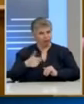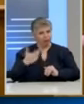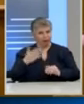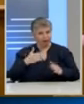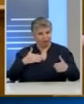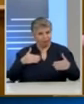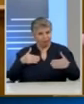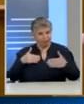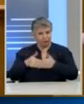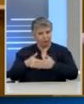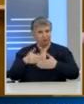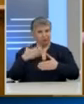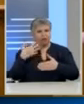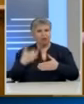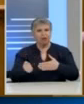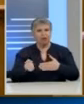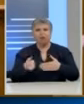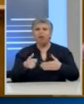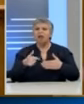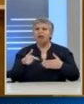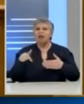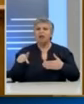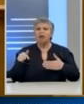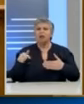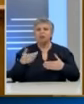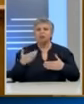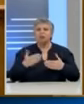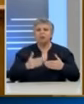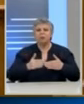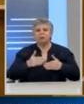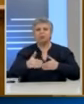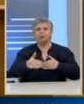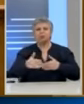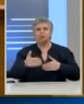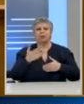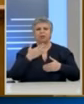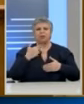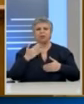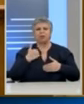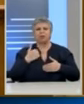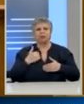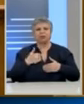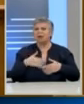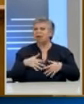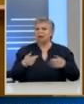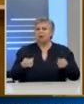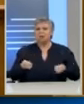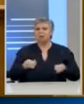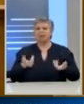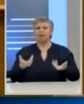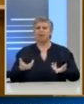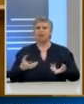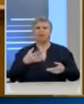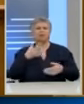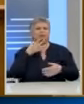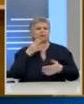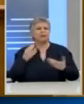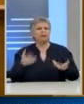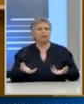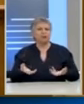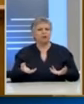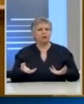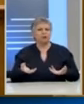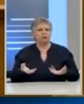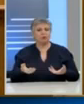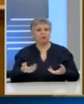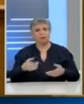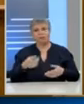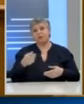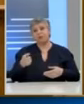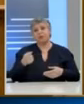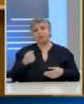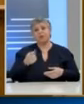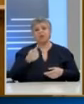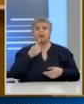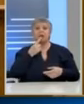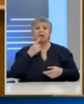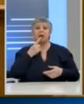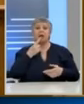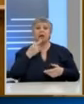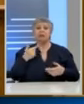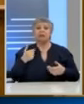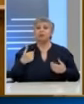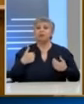μας λέτε ότι αυτό που κερδίσαμε εμείς ήταν αυτονόητο? Γιατί δεν το κάνατε? Λέτε πως τα κοινωνικά μας μέτρα είναι φαντάσματα. Σε